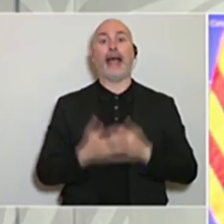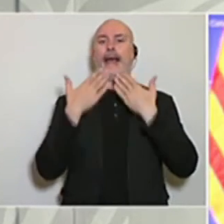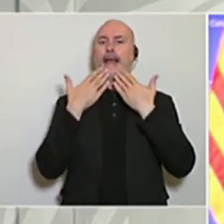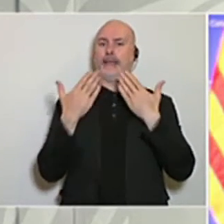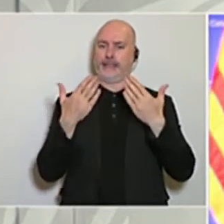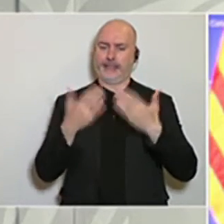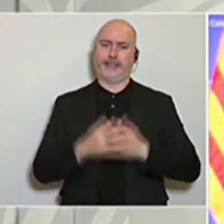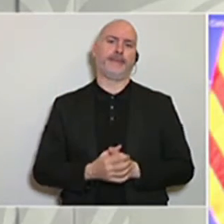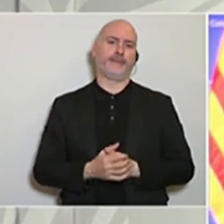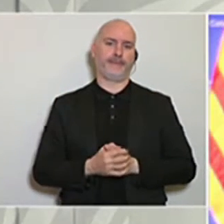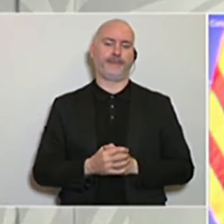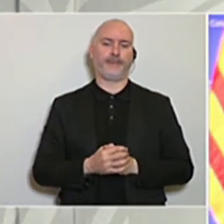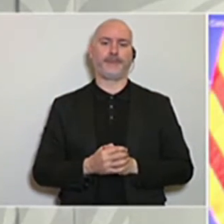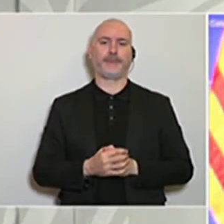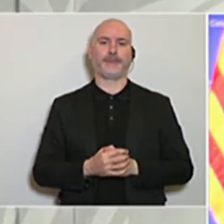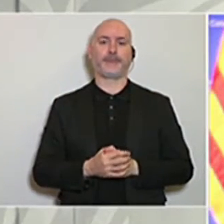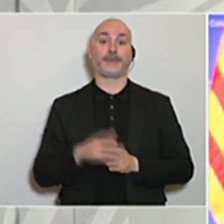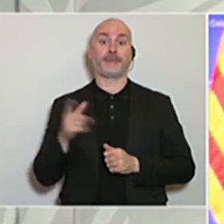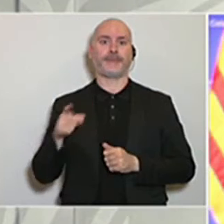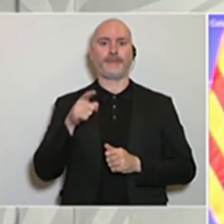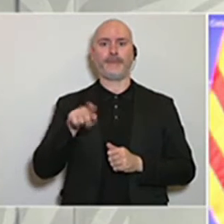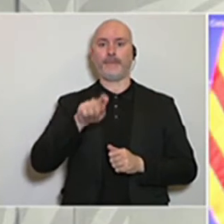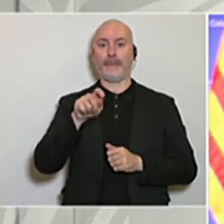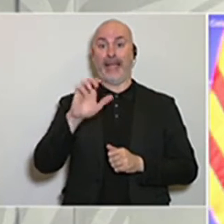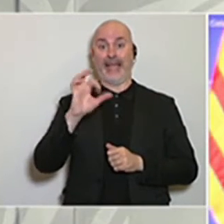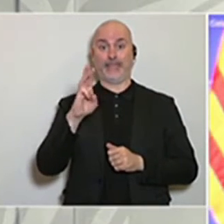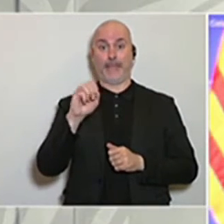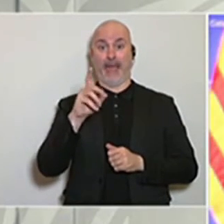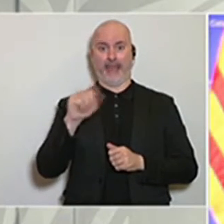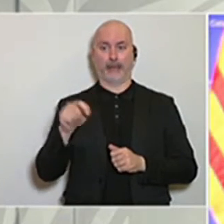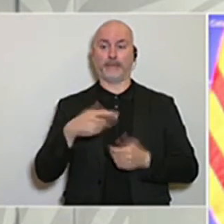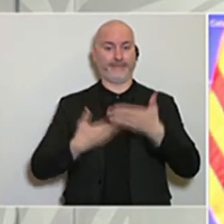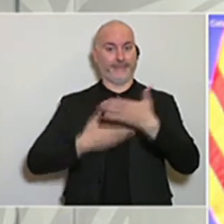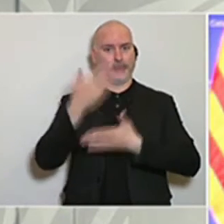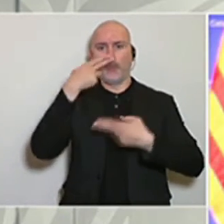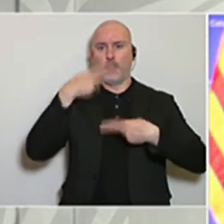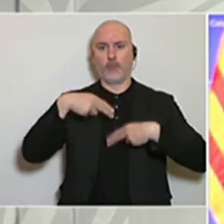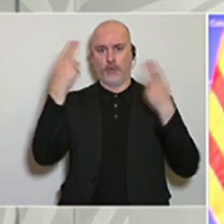Gràcies. Pregunta Ferran Espada, del Diari Públic. Endavant.